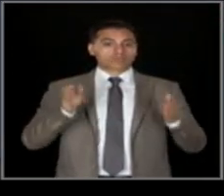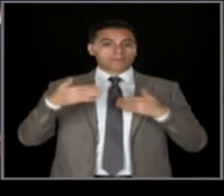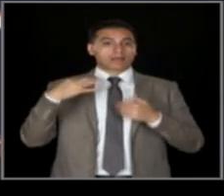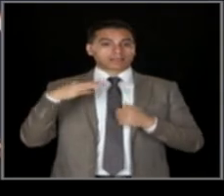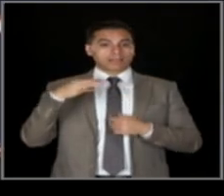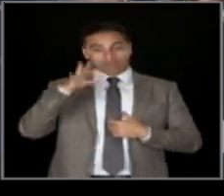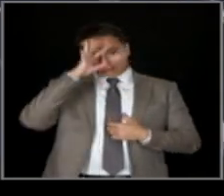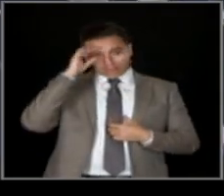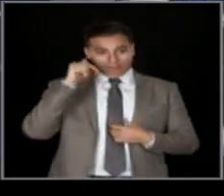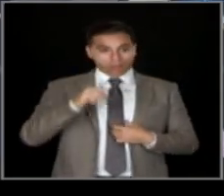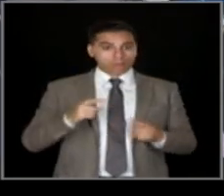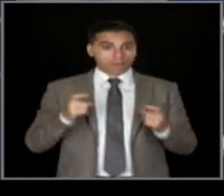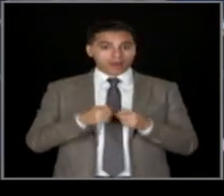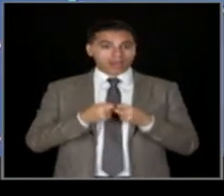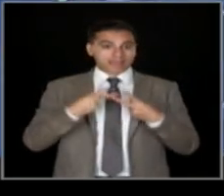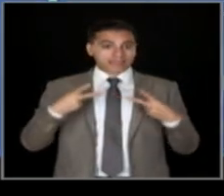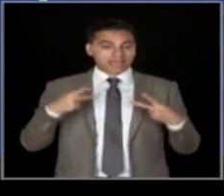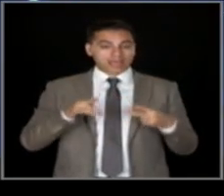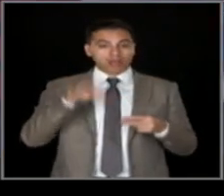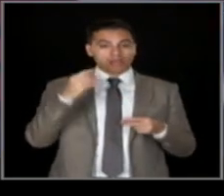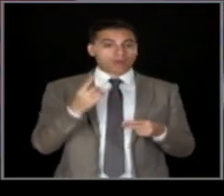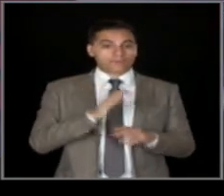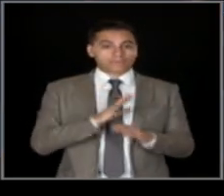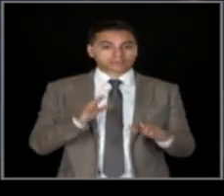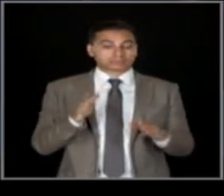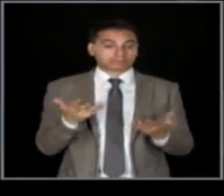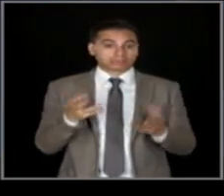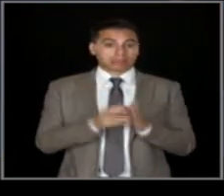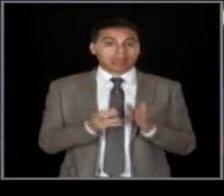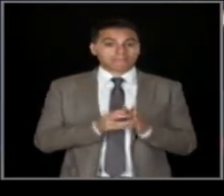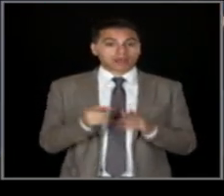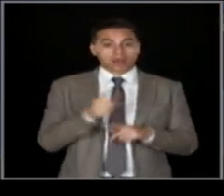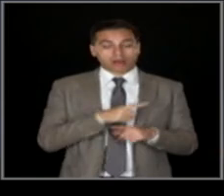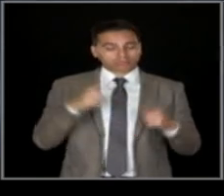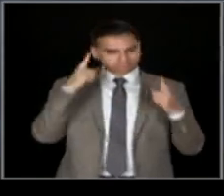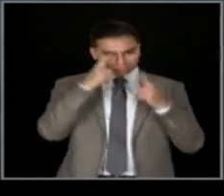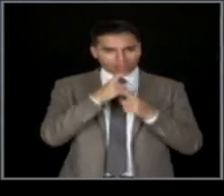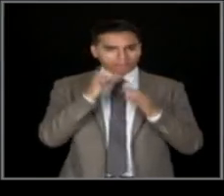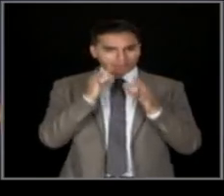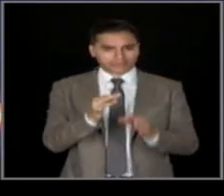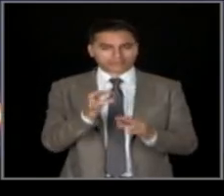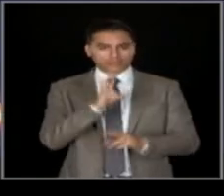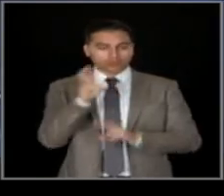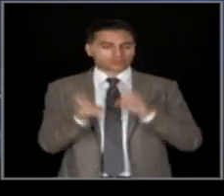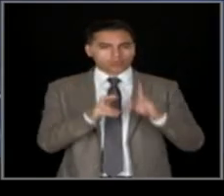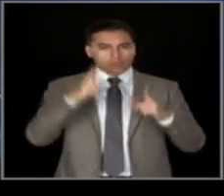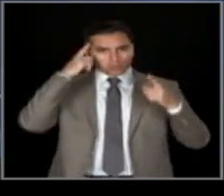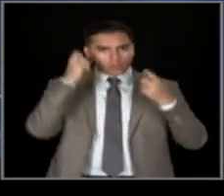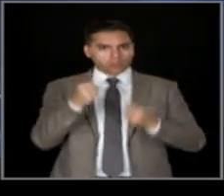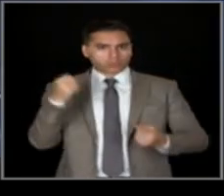من غير الهدف الذهبي. طبعا الجامعتين على أعصابهم. إجابة